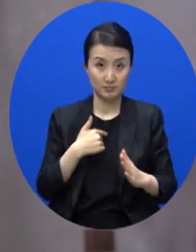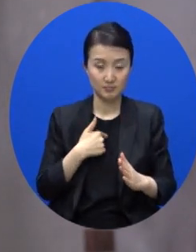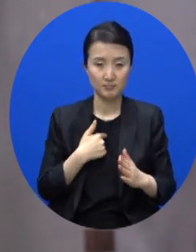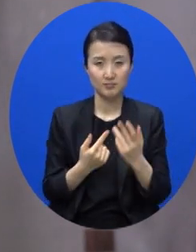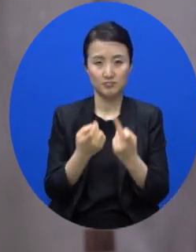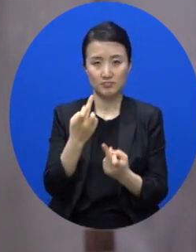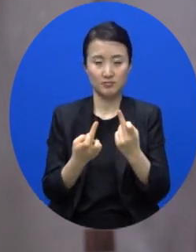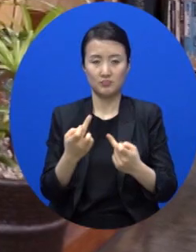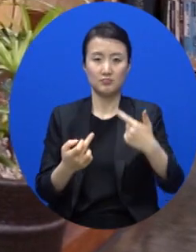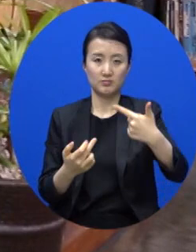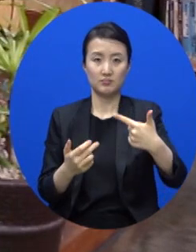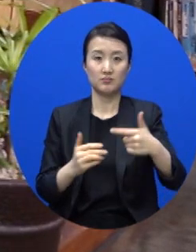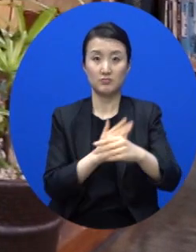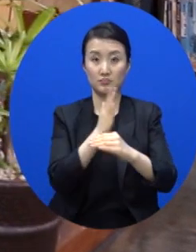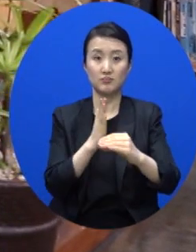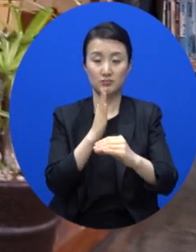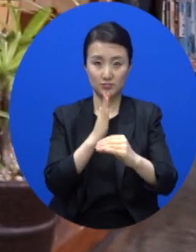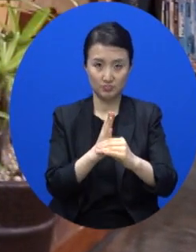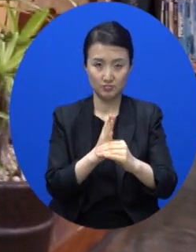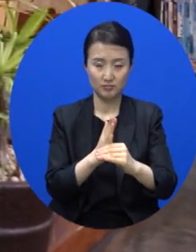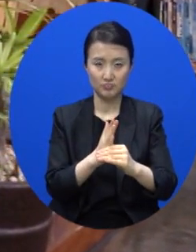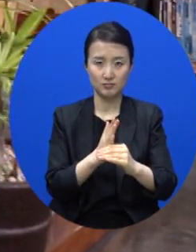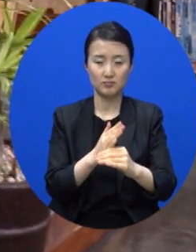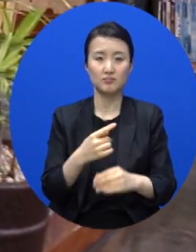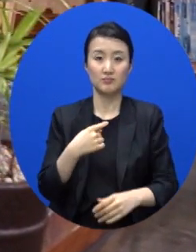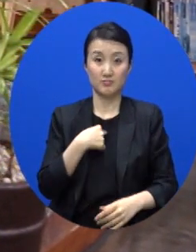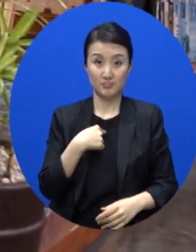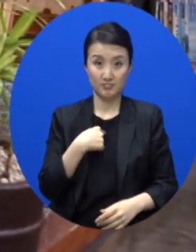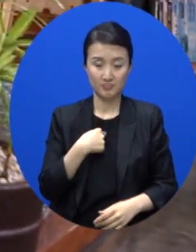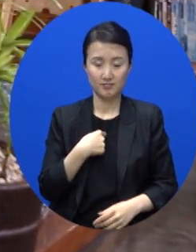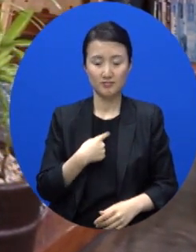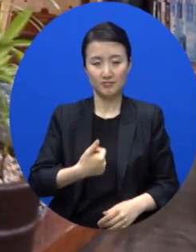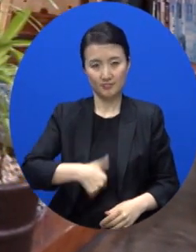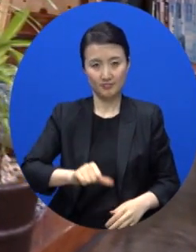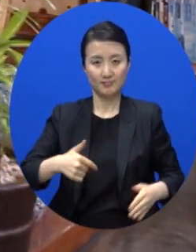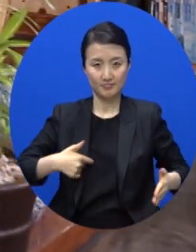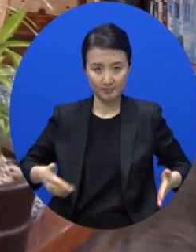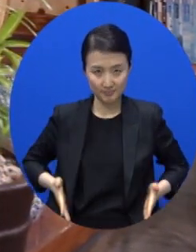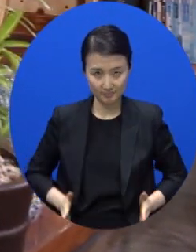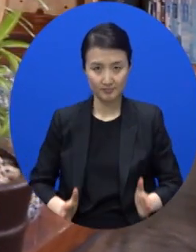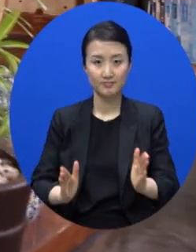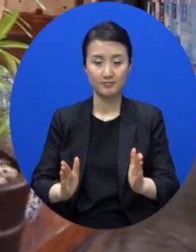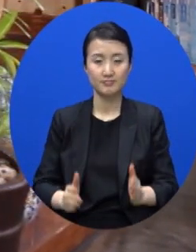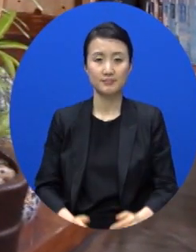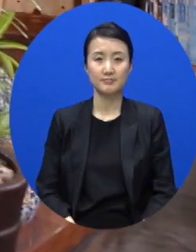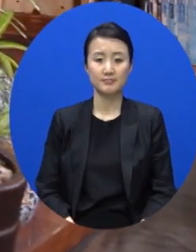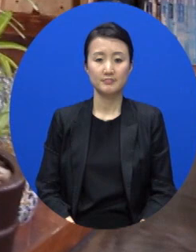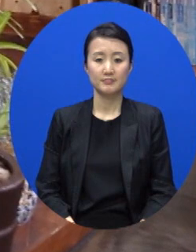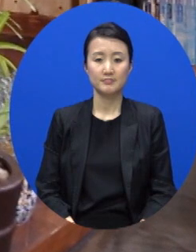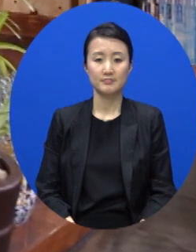아들로 태어났습니다. 근데 6형제 중에